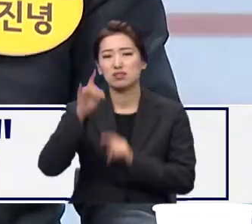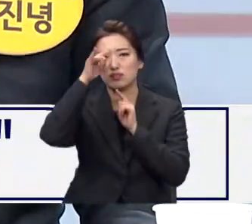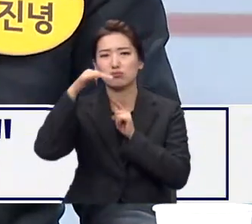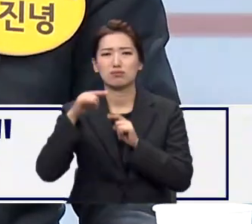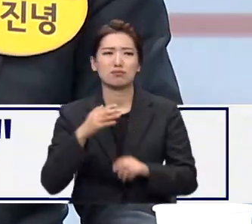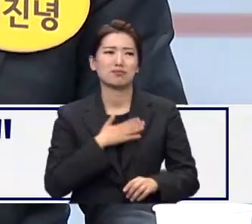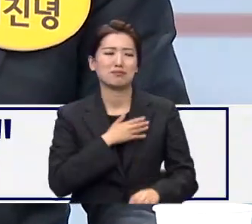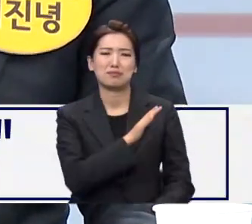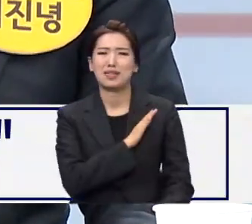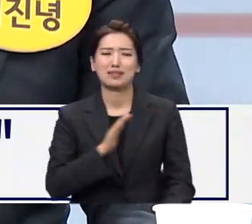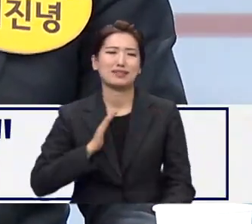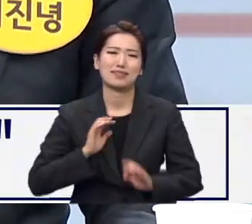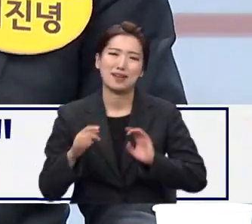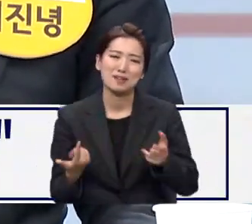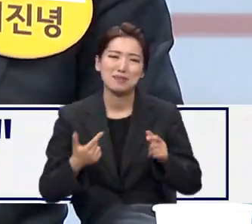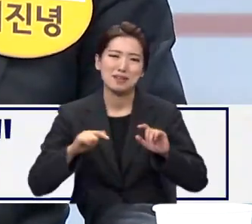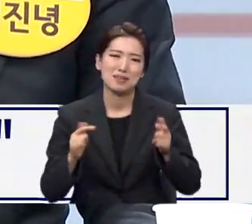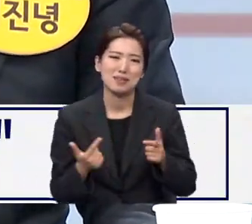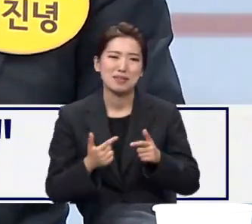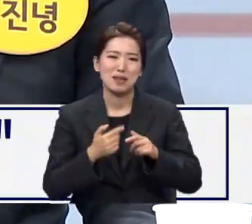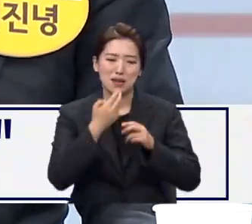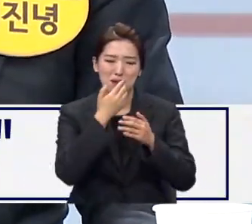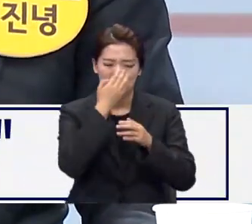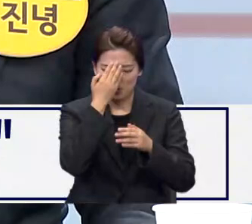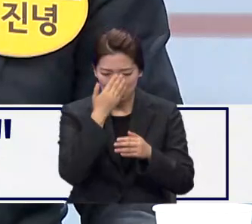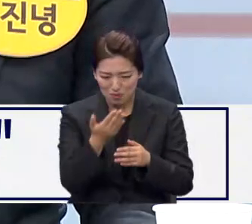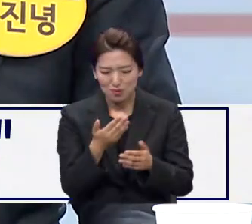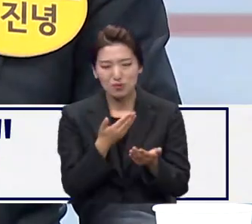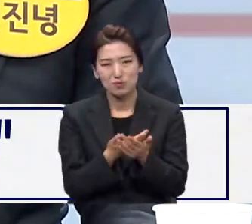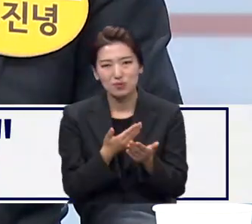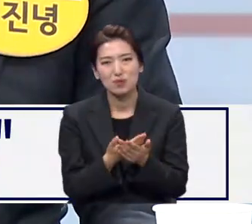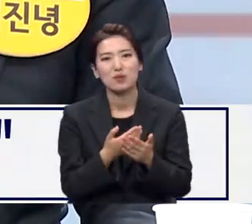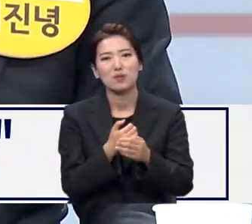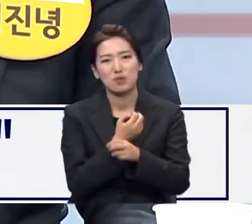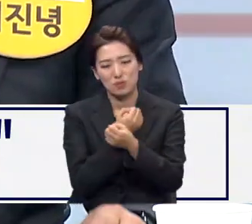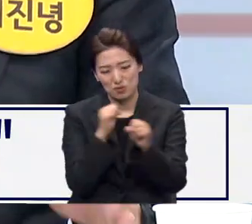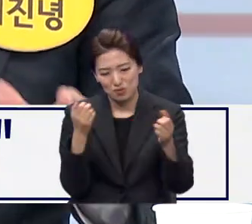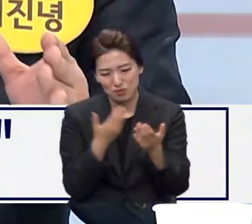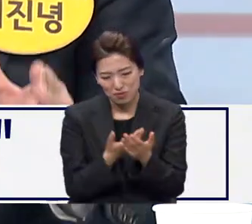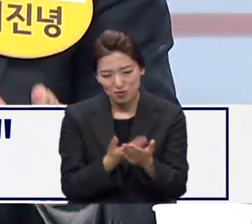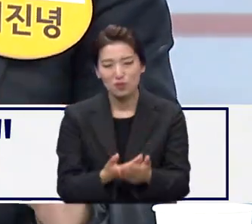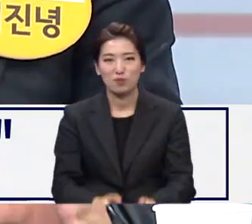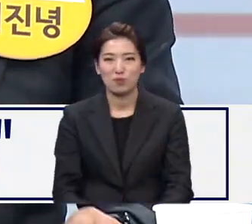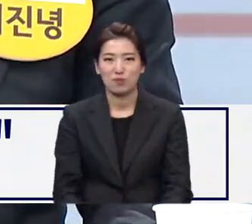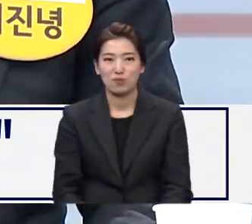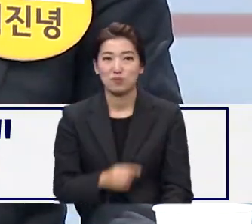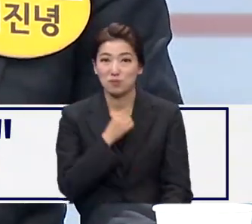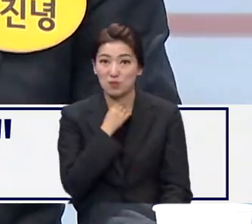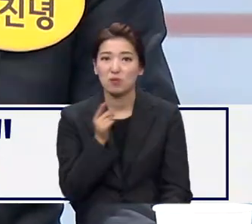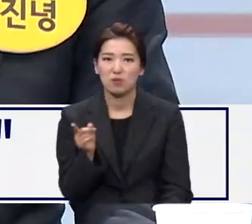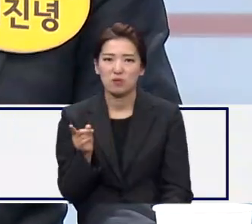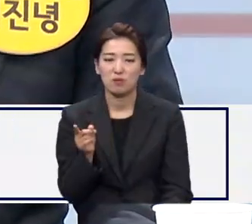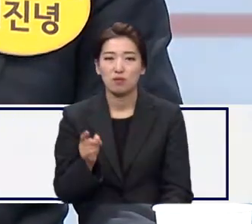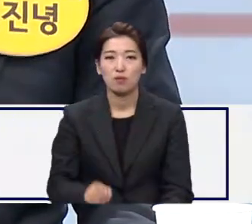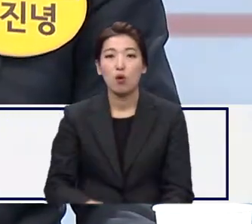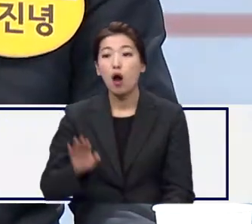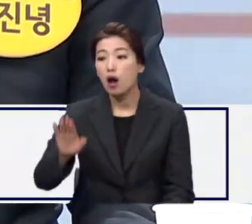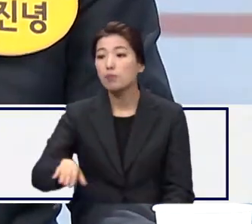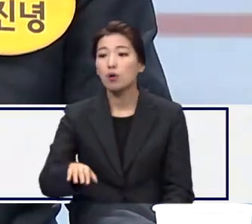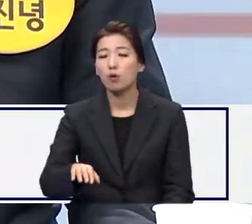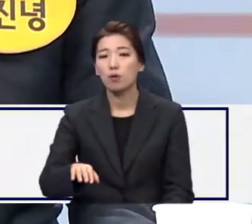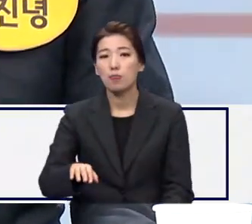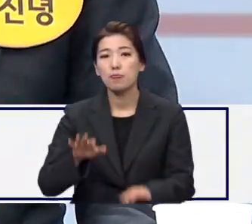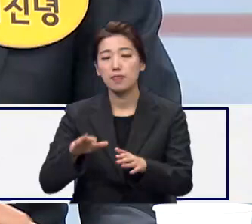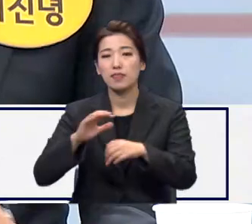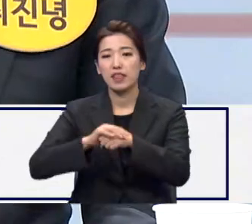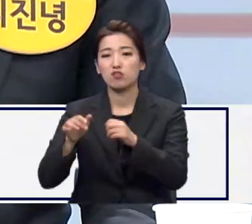눈물을 흘리면서 제가 지난번에 했던 것을 정말 죄송하고 결론적으로이 부분에 대해서 어 어떤 양해를 구하는 그런 어떤 쇼라도 하고 해야